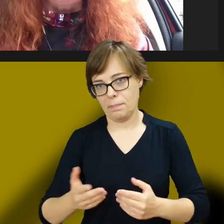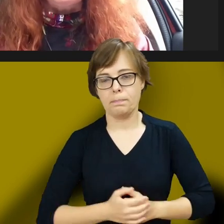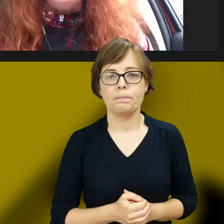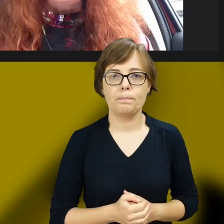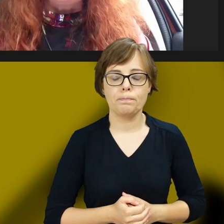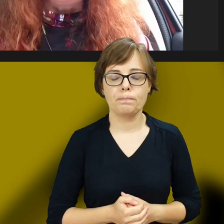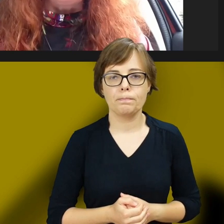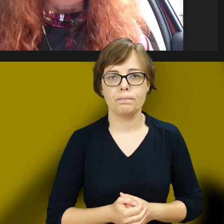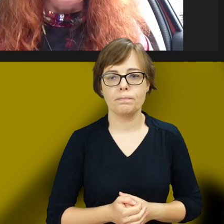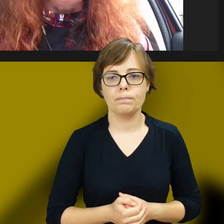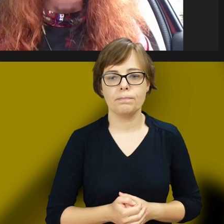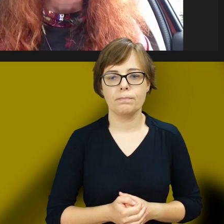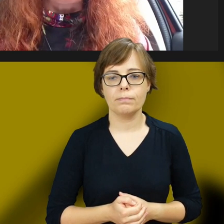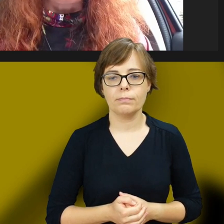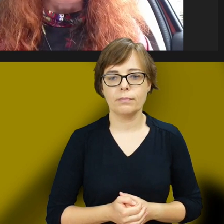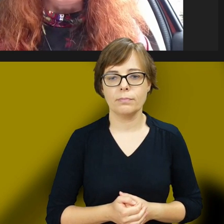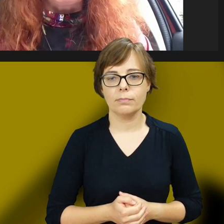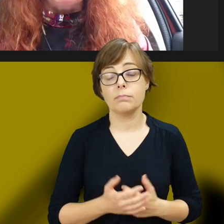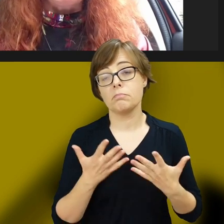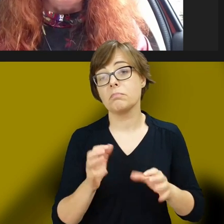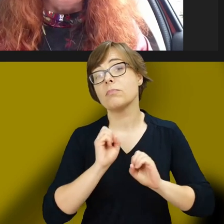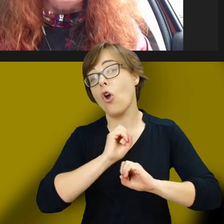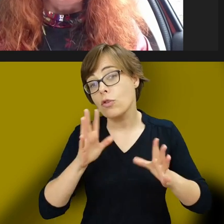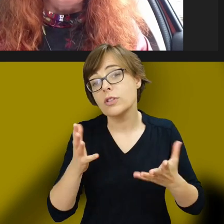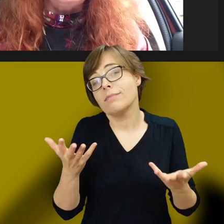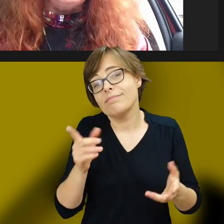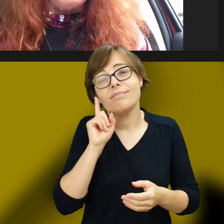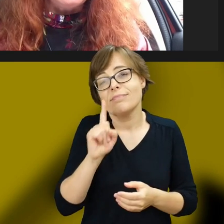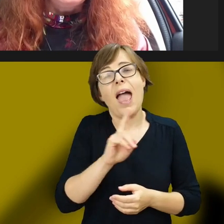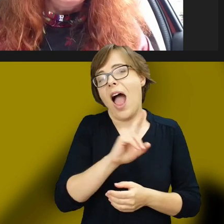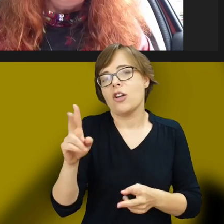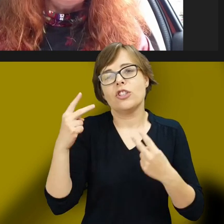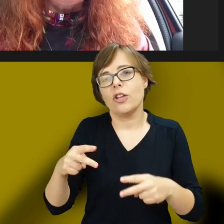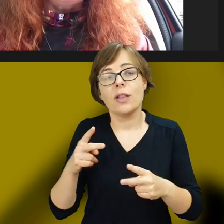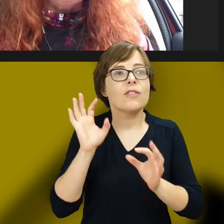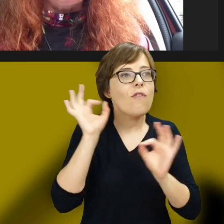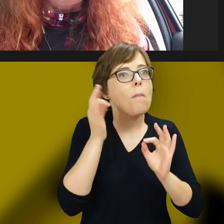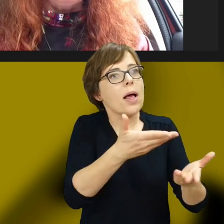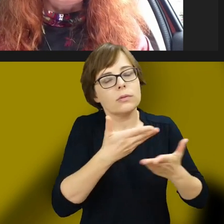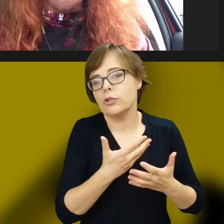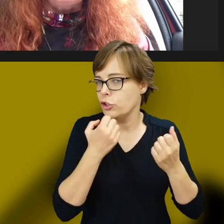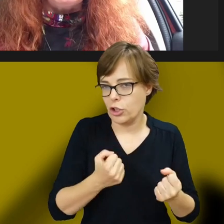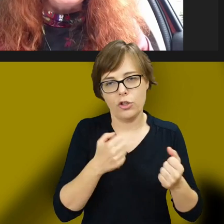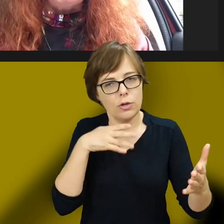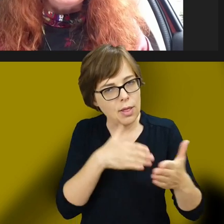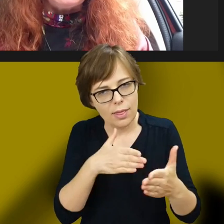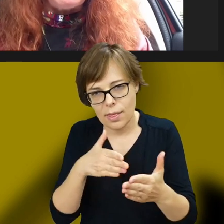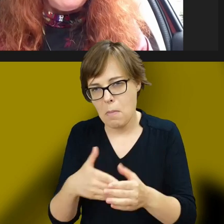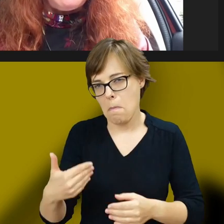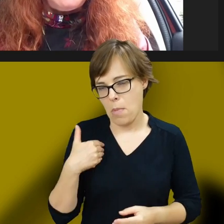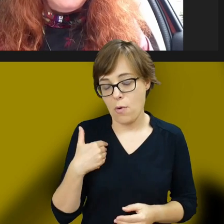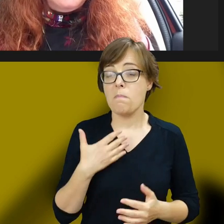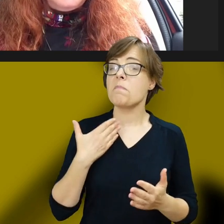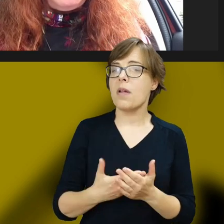Oczywiście, jak każdy dziennikarz, miałam problemy z docieraniem do informacji, więc też zależało